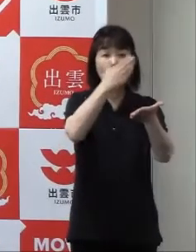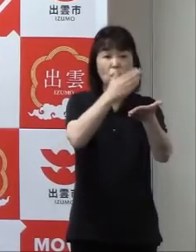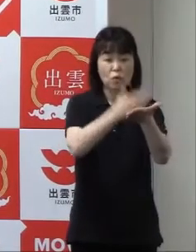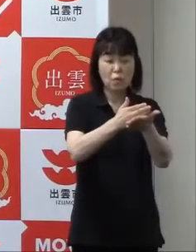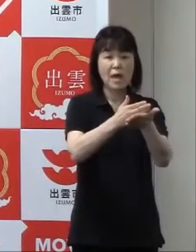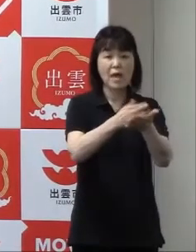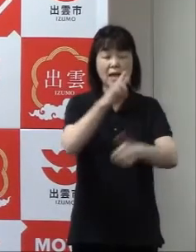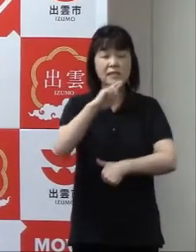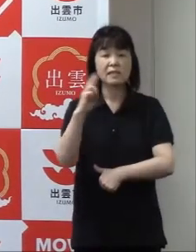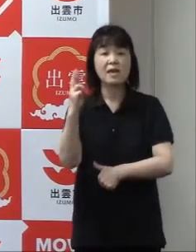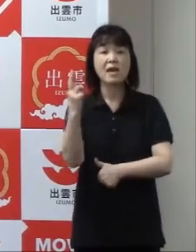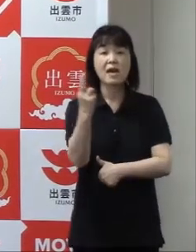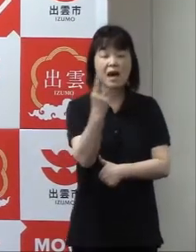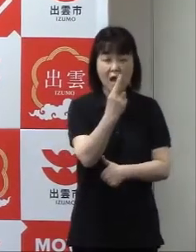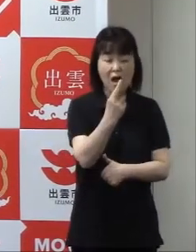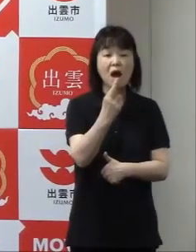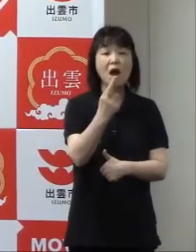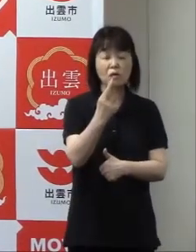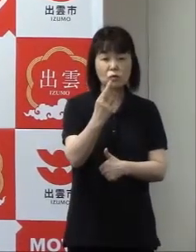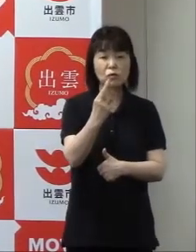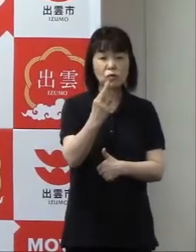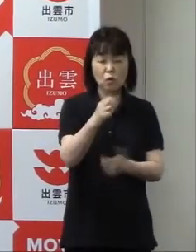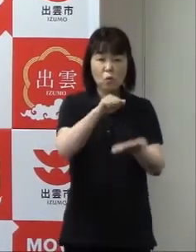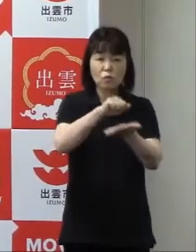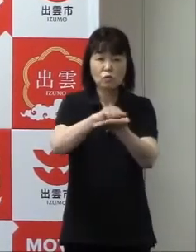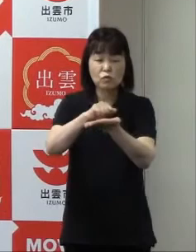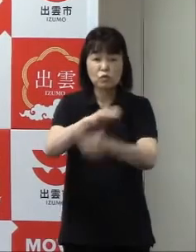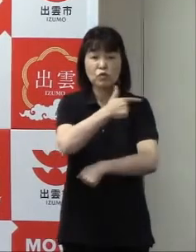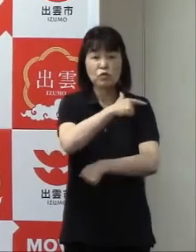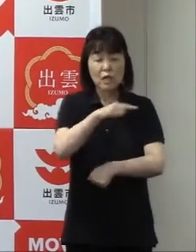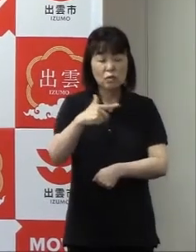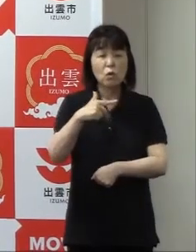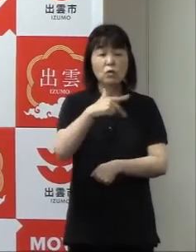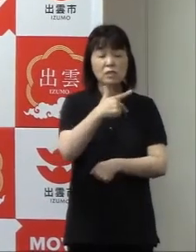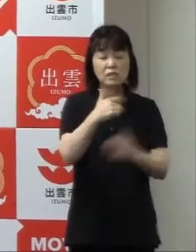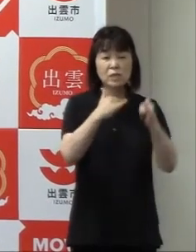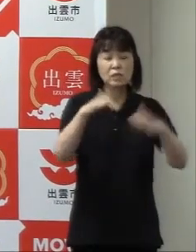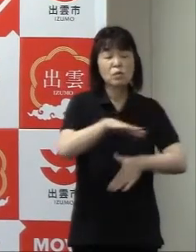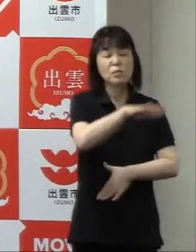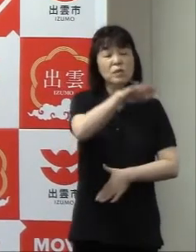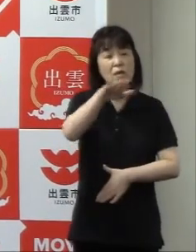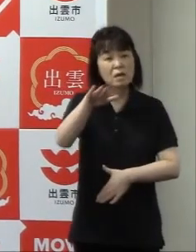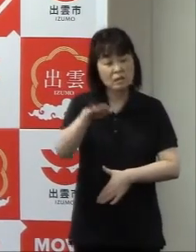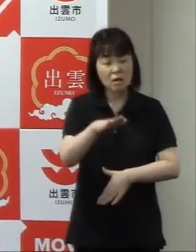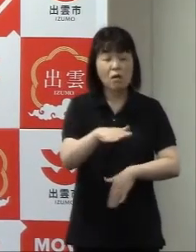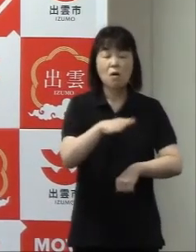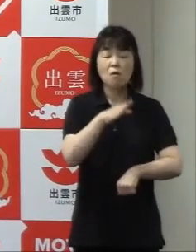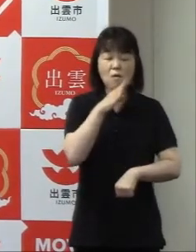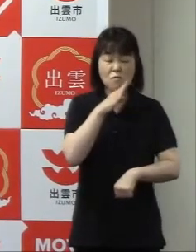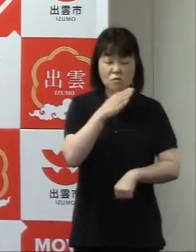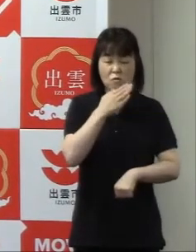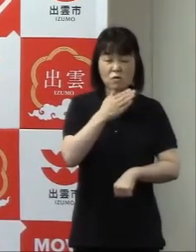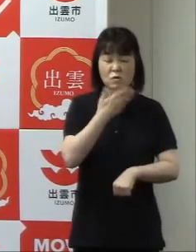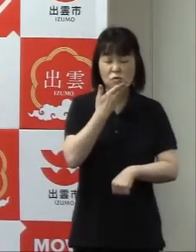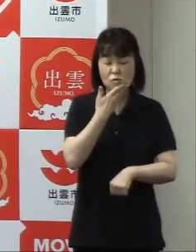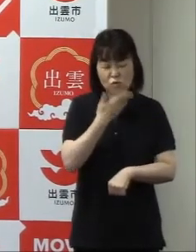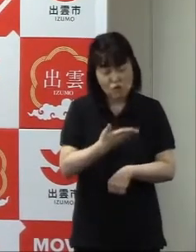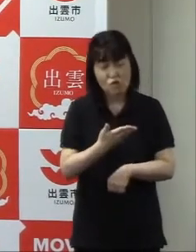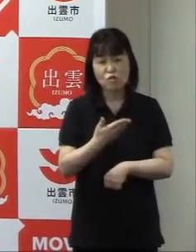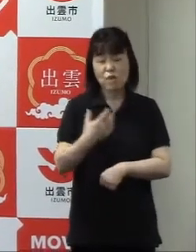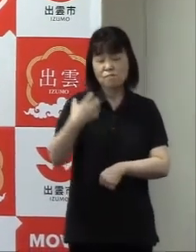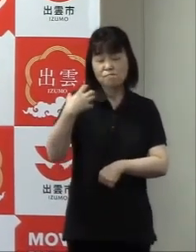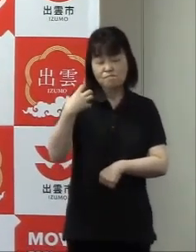JR 山陰本線の運休など市民の皆様には大変ご不便ご負担となり、心よりお見舞いを申し上げます